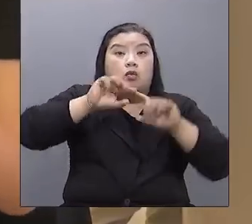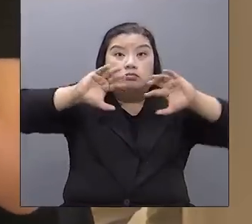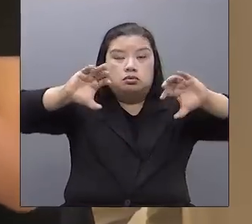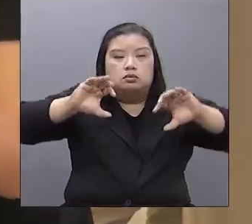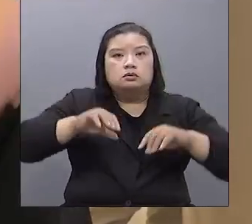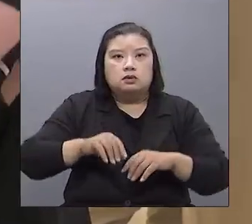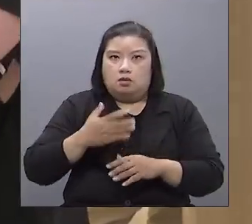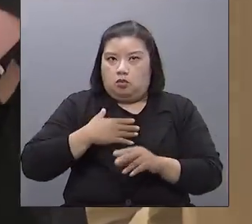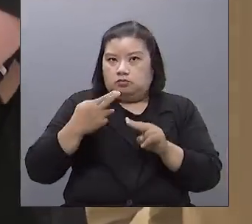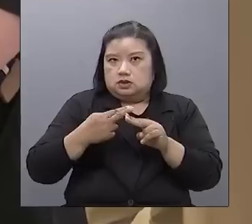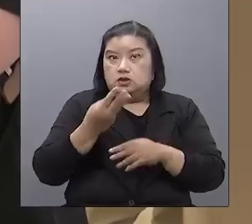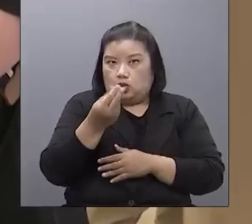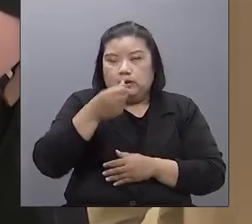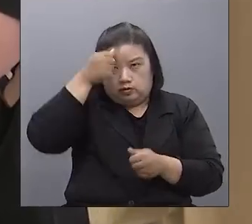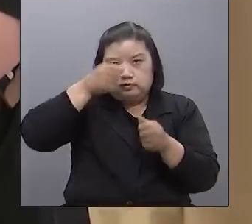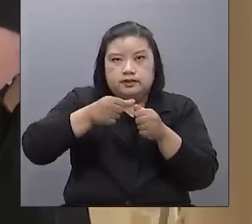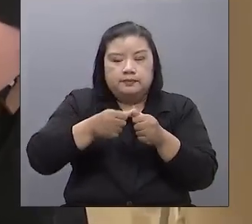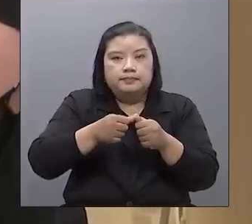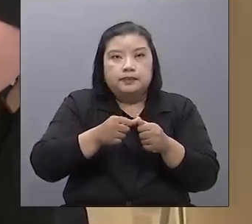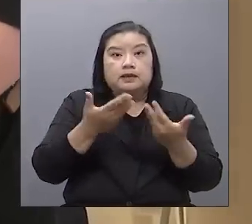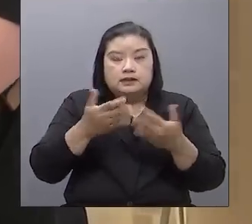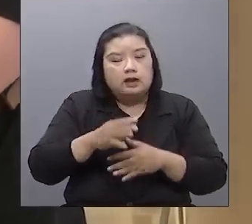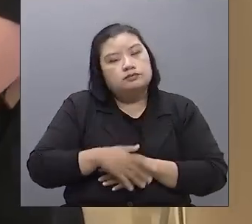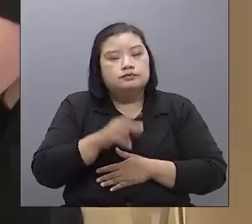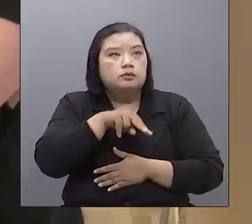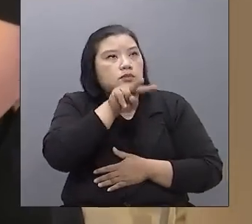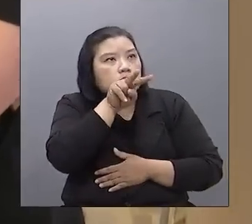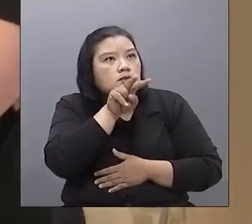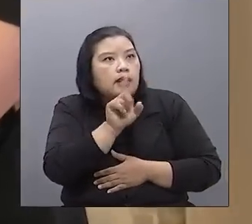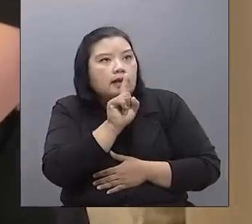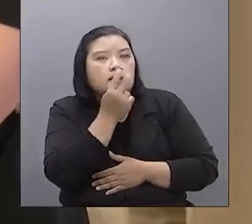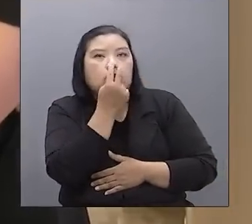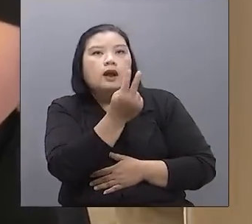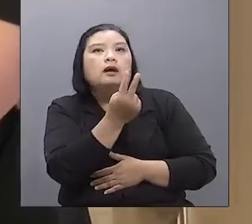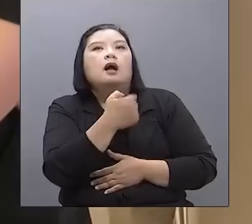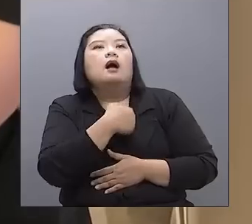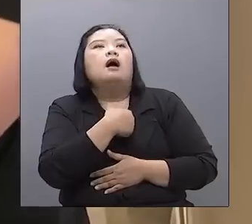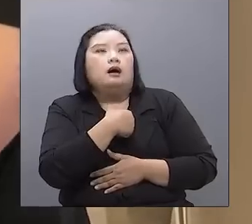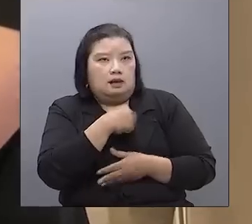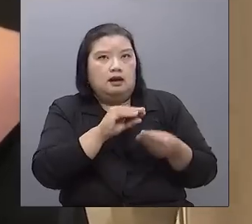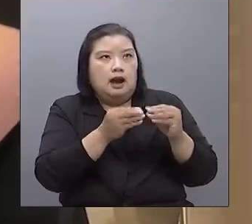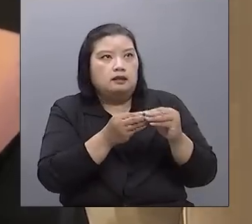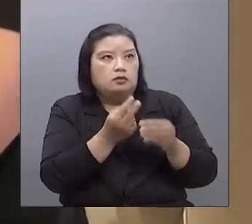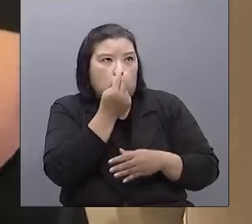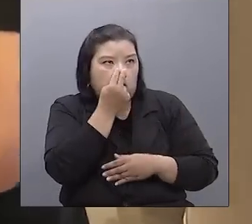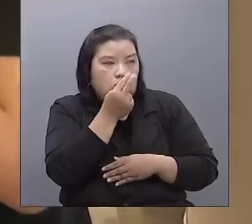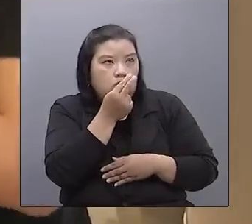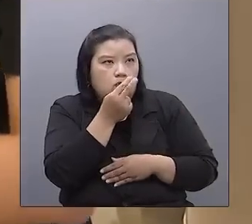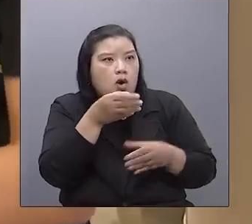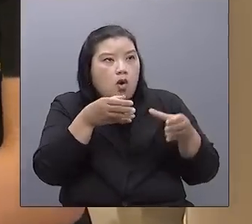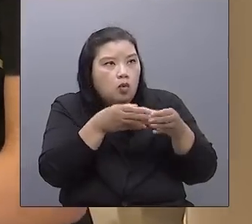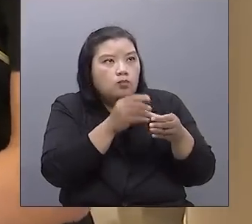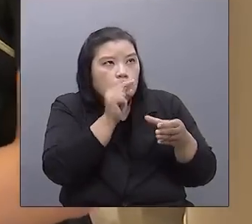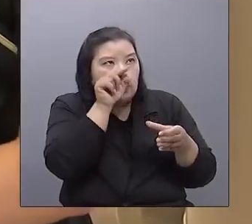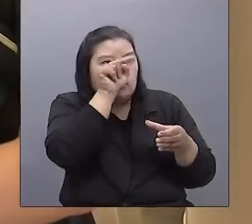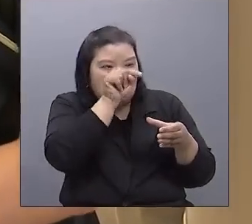หร่พอมาดูที่ตัวป้ายประชาสัมพันธ์เนี่ยเราก็เลยเห็นว่าอ๋อเลขของตัวเองเนี่ยอยู่ในภาคไหนอยู่ตรงไหนก็ช่วยได้เยอะเหมือ